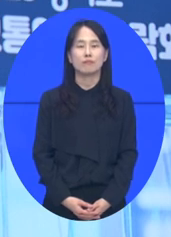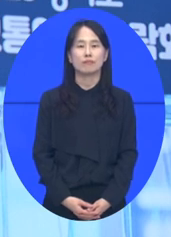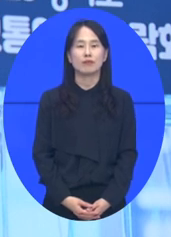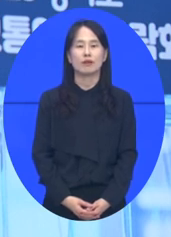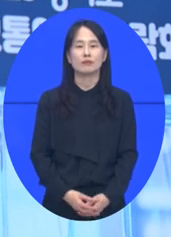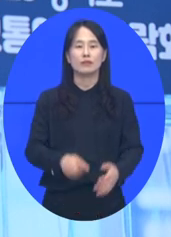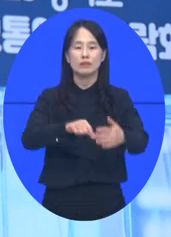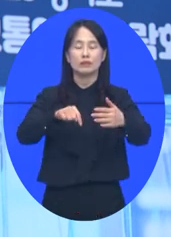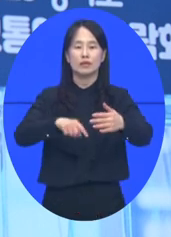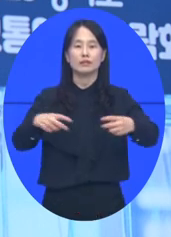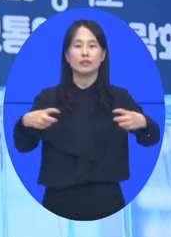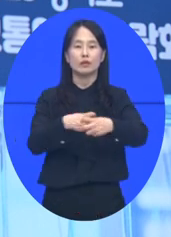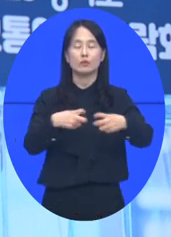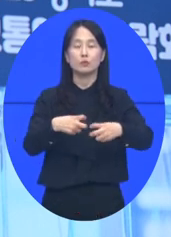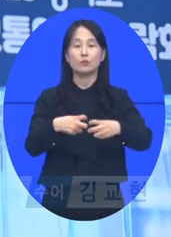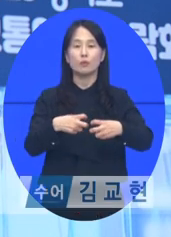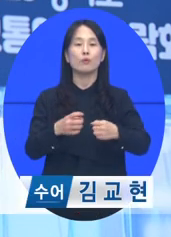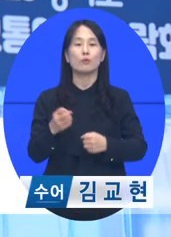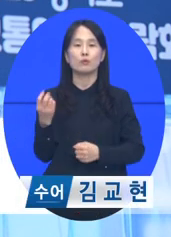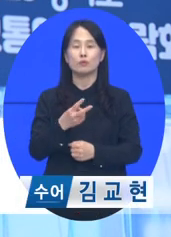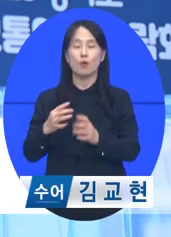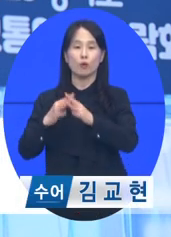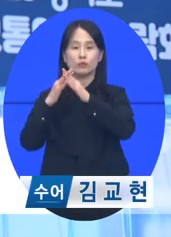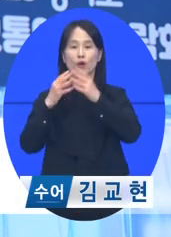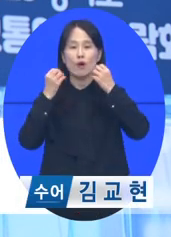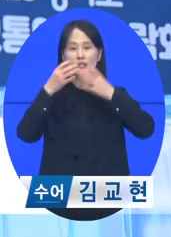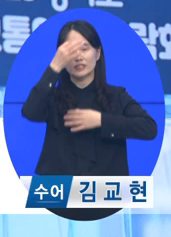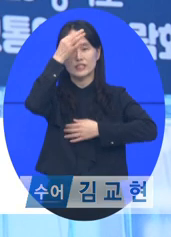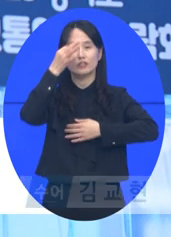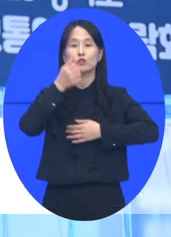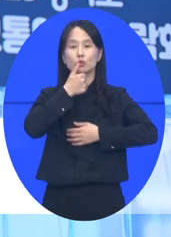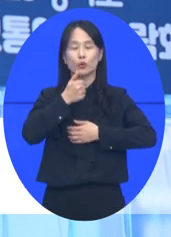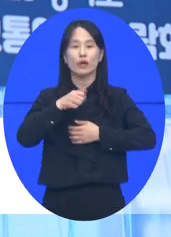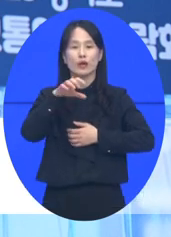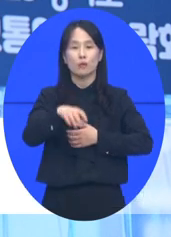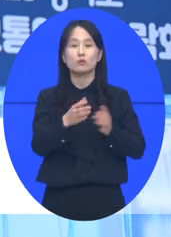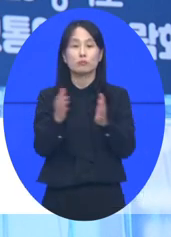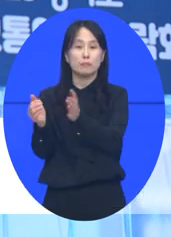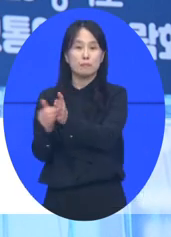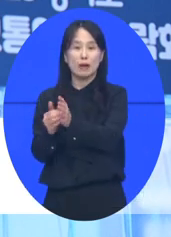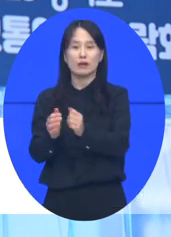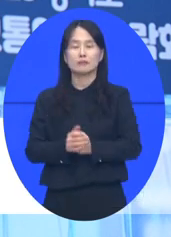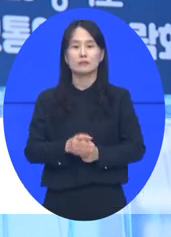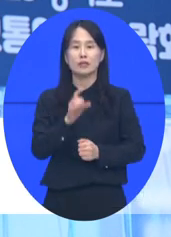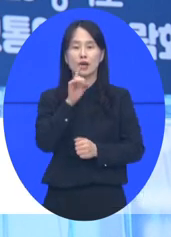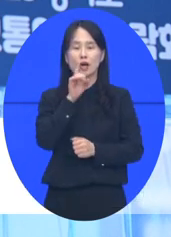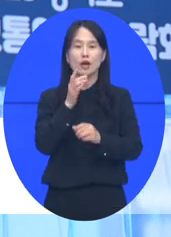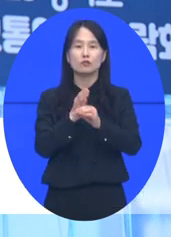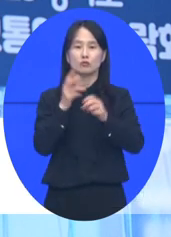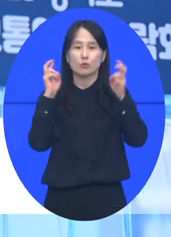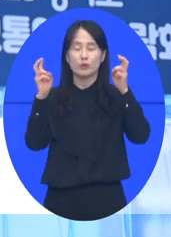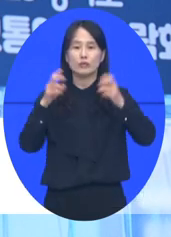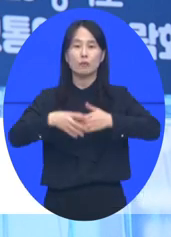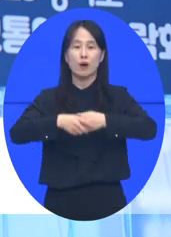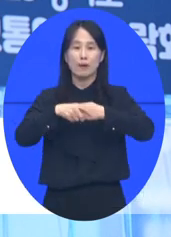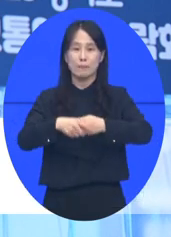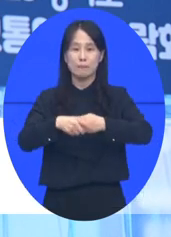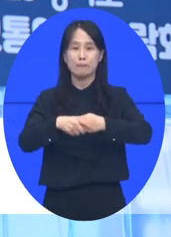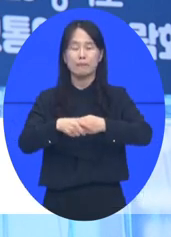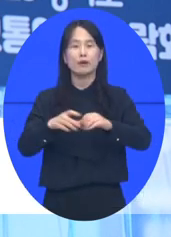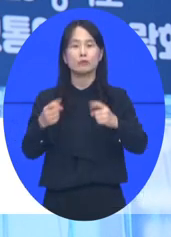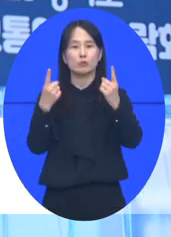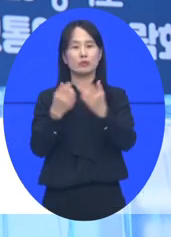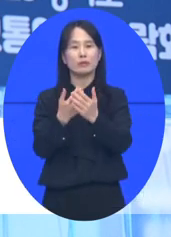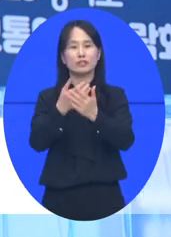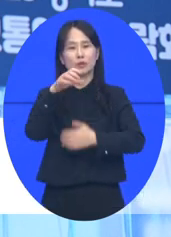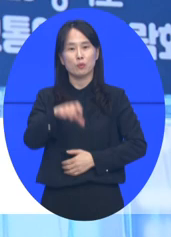경기도가 도내 교통 분야와 건설 분야에 신기술을 소개하는 자리를 마련했습니다. 발주처와 중소기업 간 파트너십을 맺어 상생할 수